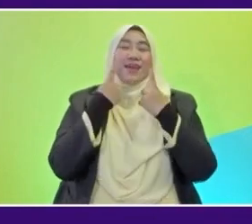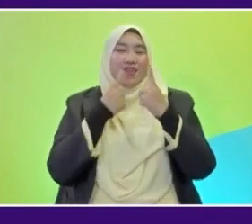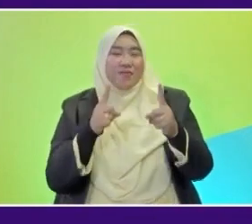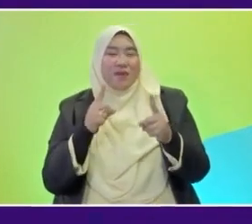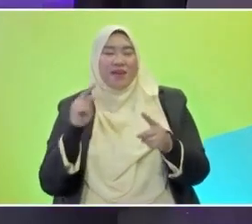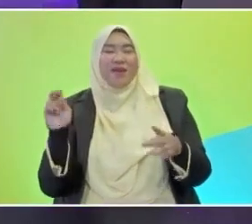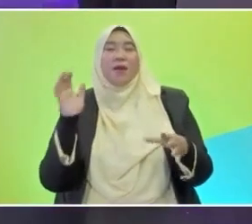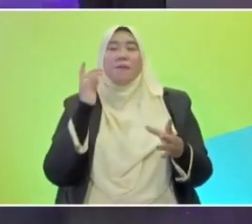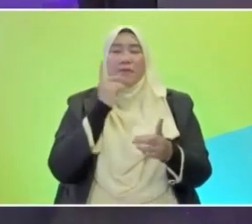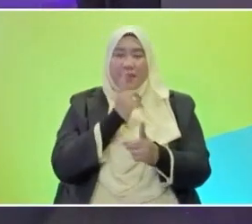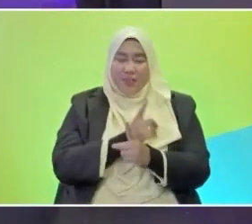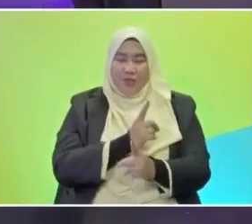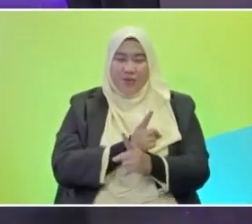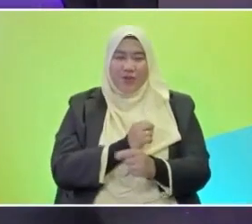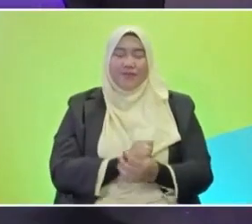untuknya